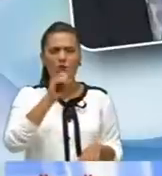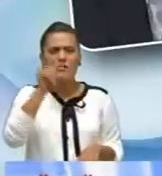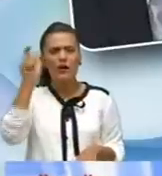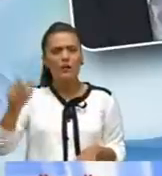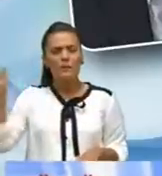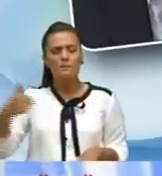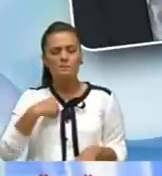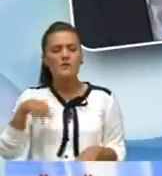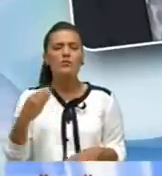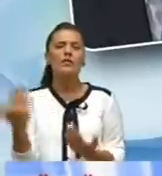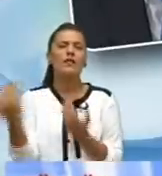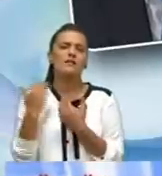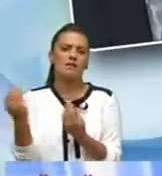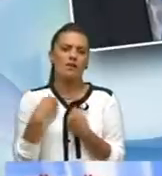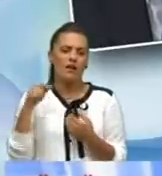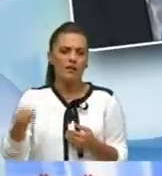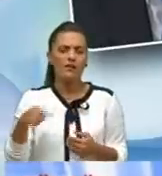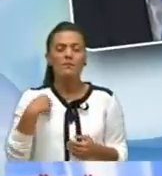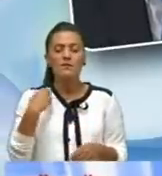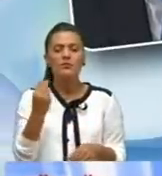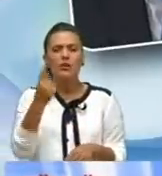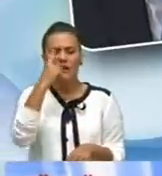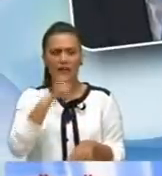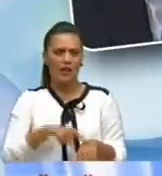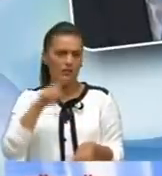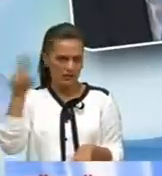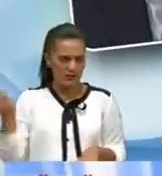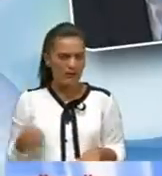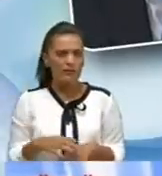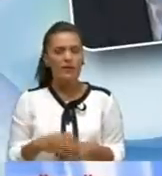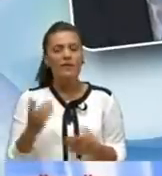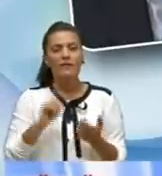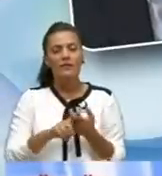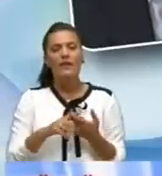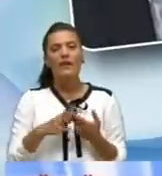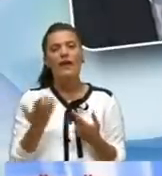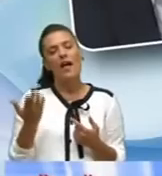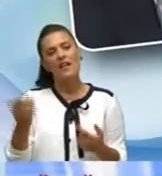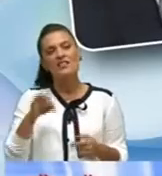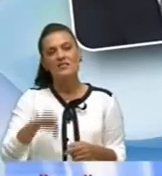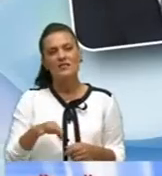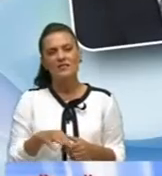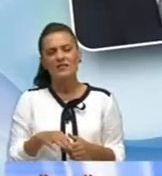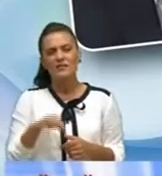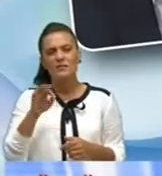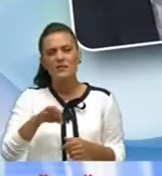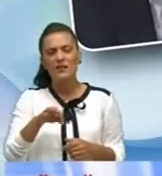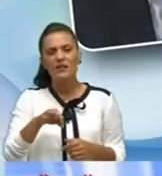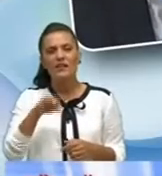Hocalar bizi çok desteklediler, çok inandılar bize. Ve bir de herhalde şimdiki sahil güvenlik